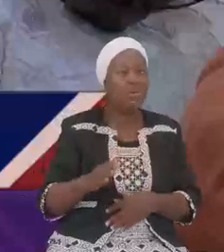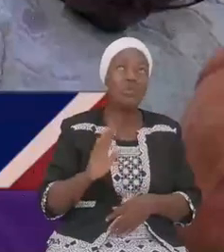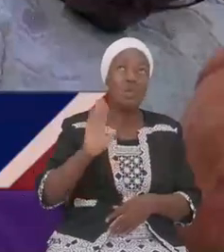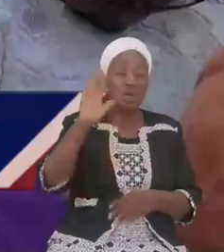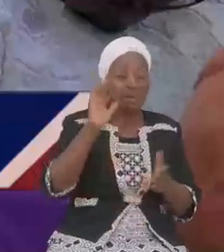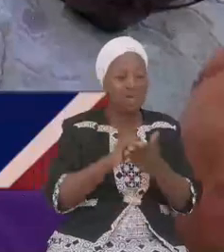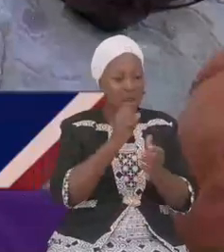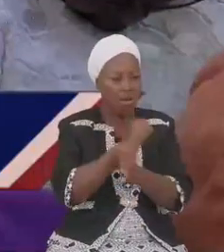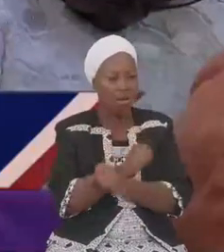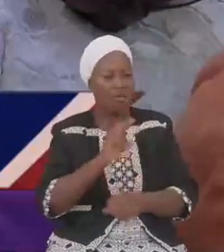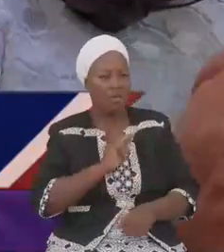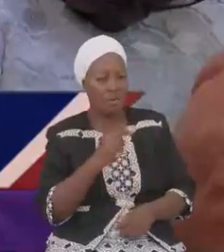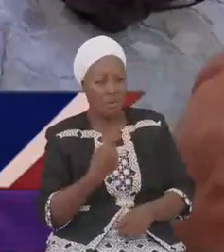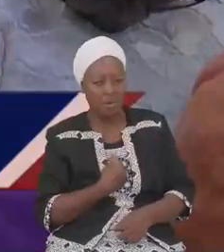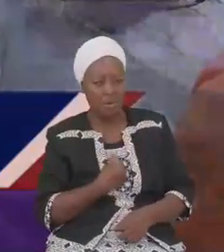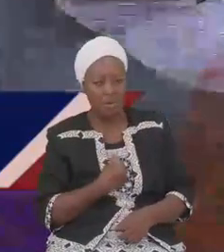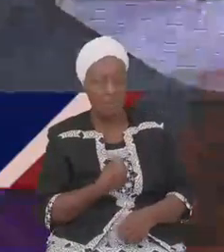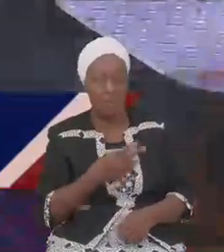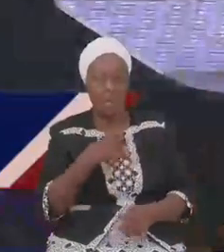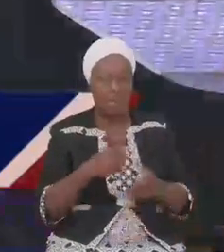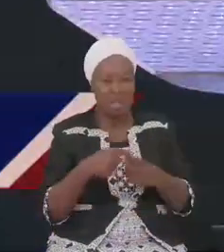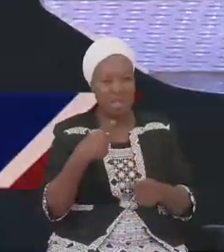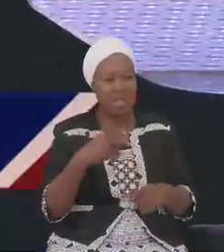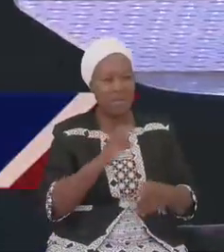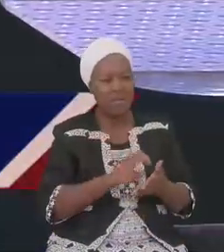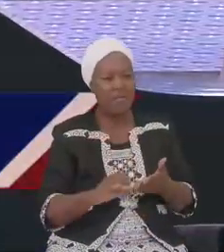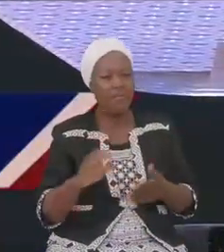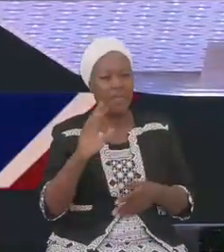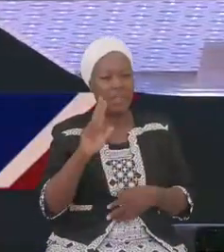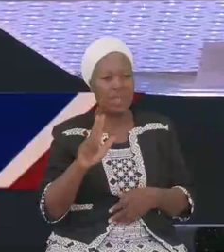a aimés. Et le verset 38 dit,